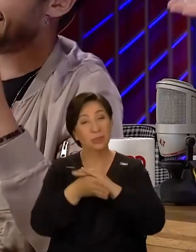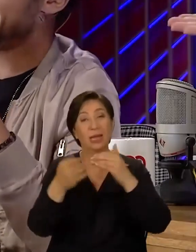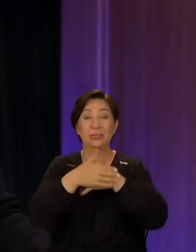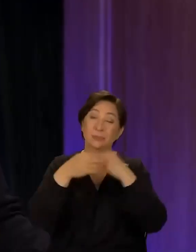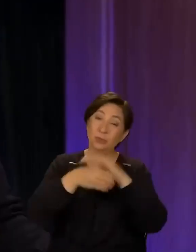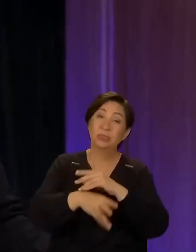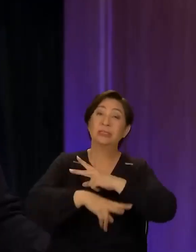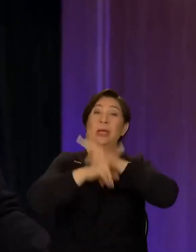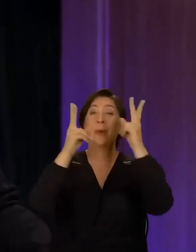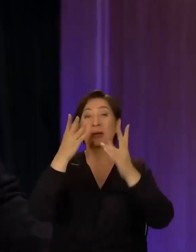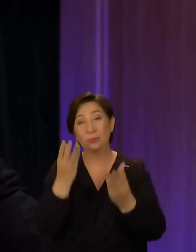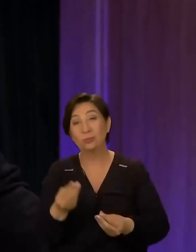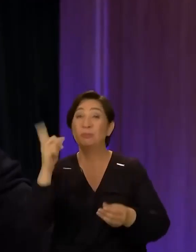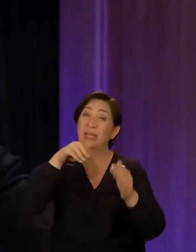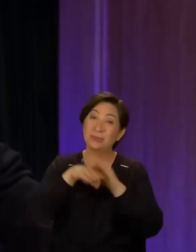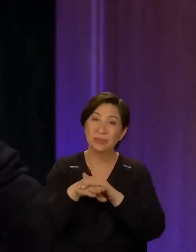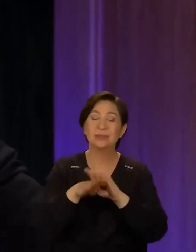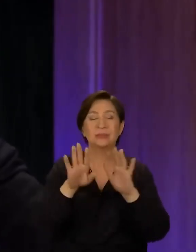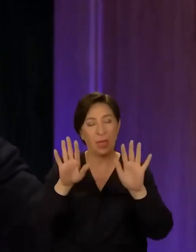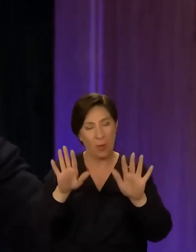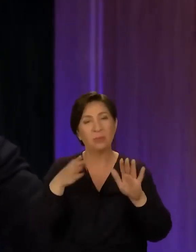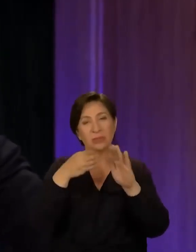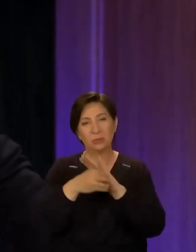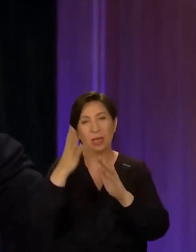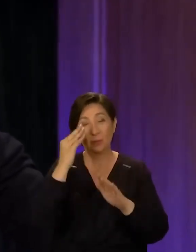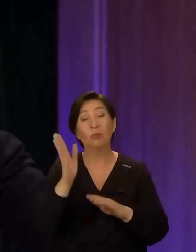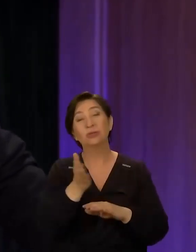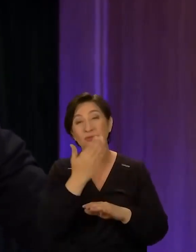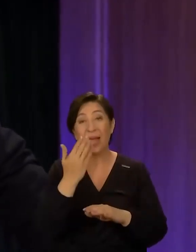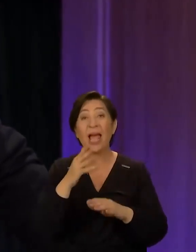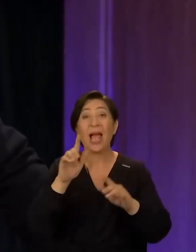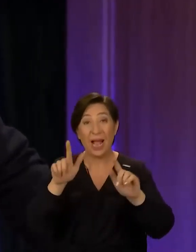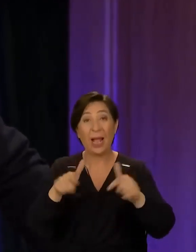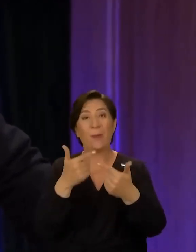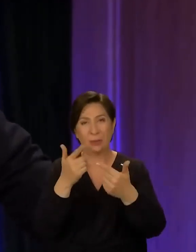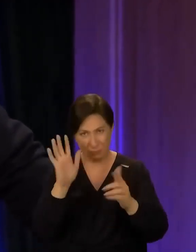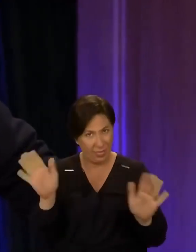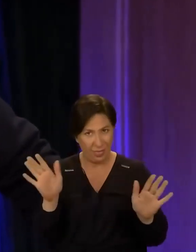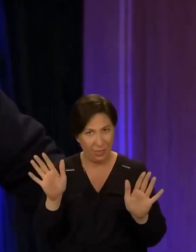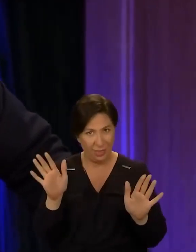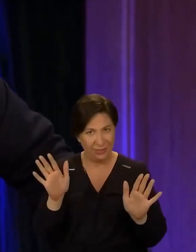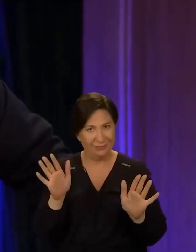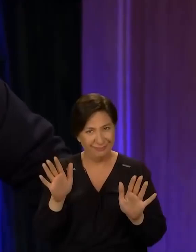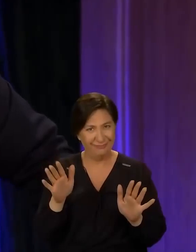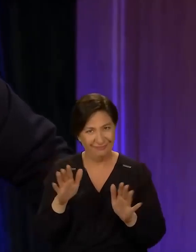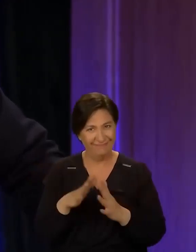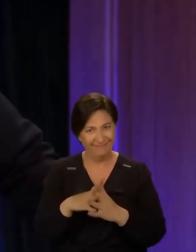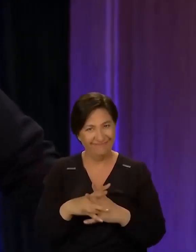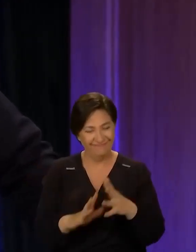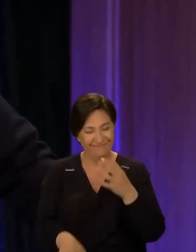akşam girmiş, sabaha kadar girmiş, sonra bir daha girmiş. Tamam, girmiş, onu boş ver. Kamera açmış. Kamera